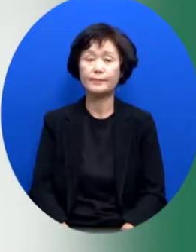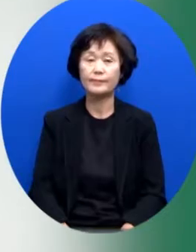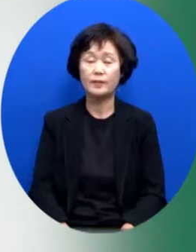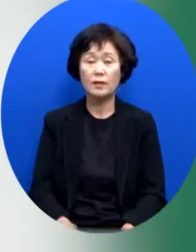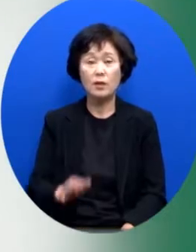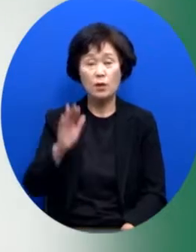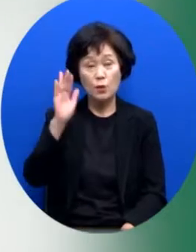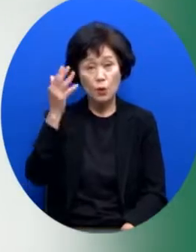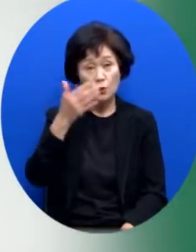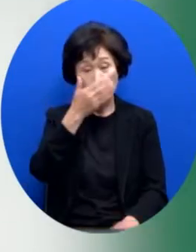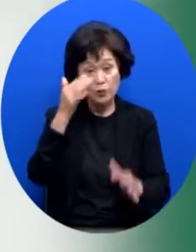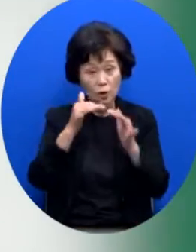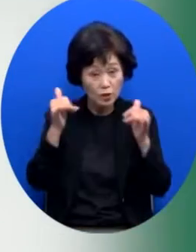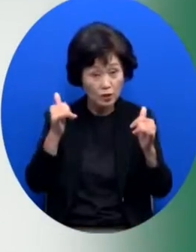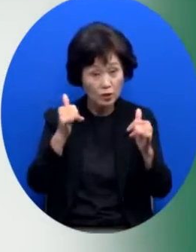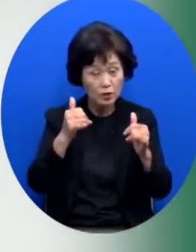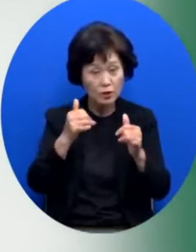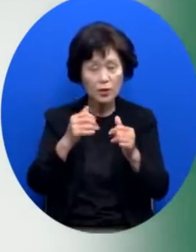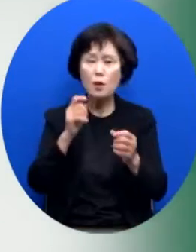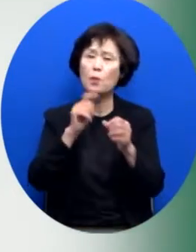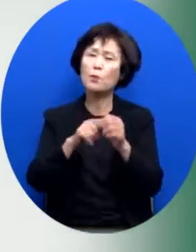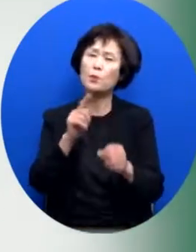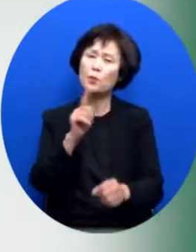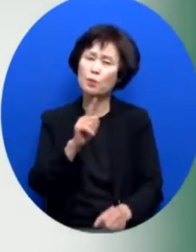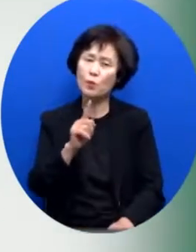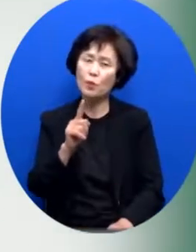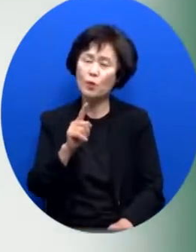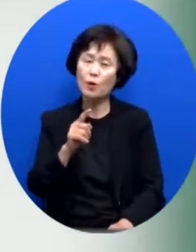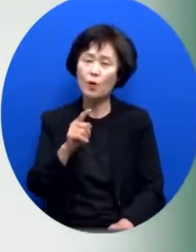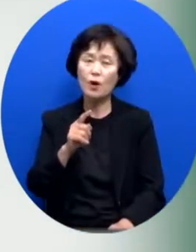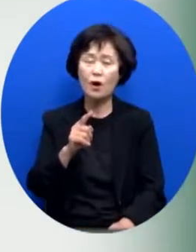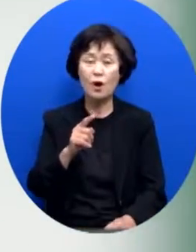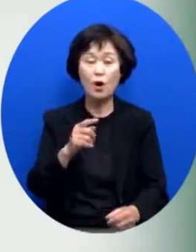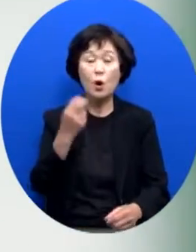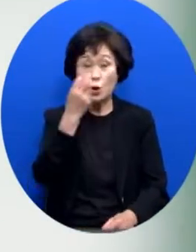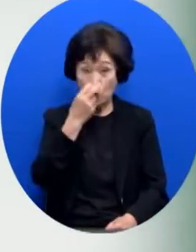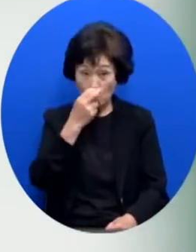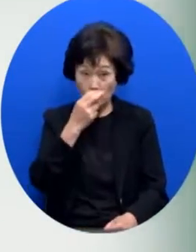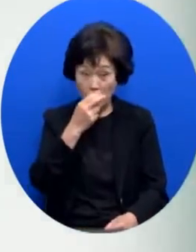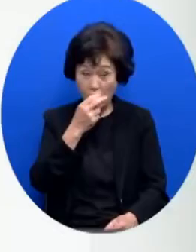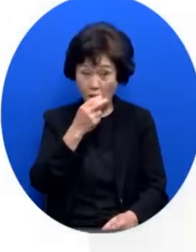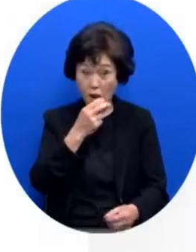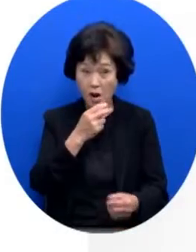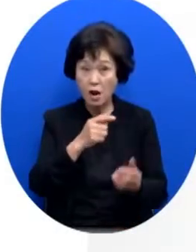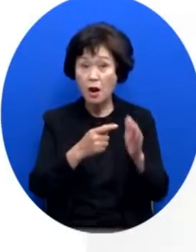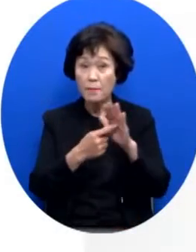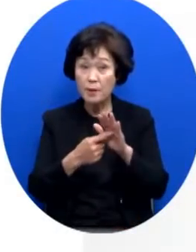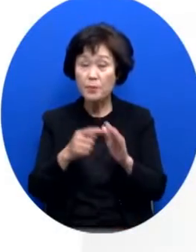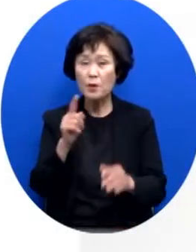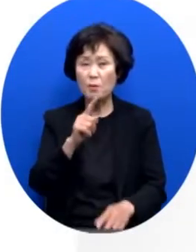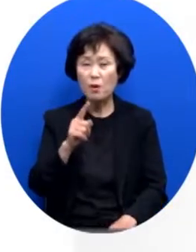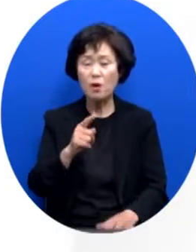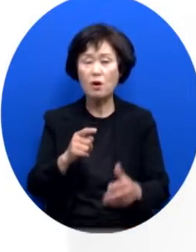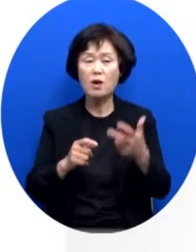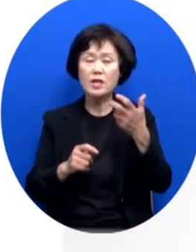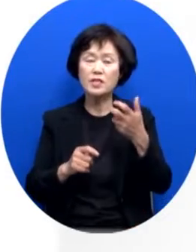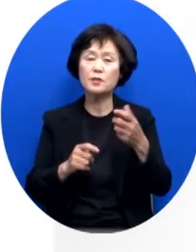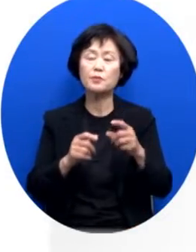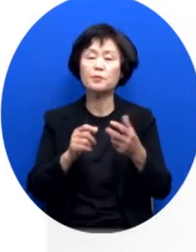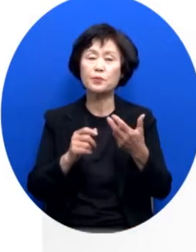요즘 청년들의 인생 목표는 무엇일까 한국리서치 조사에 따르면 2030 세대 70퍼센트 이상이